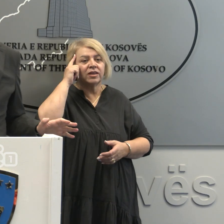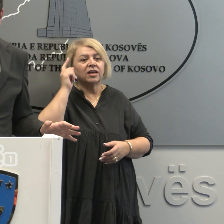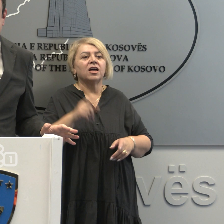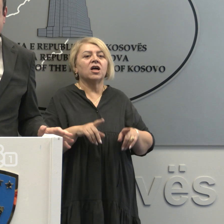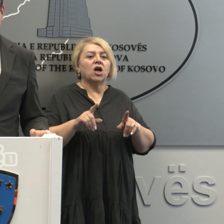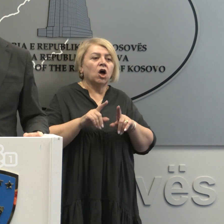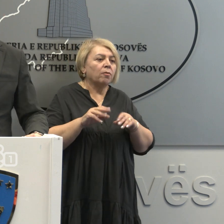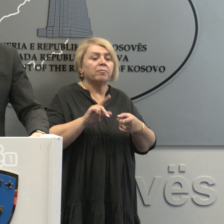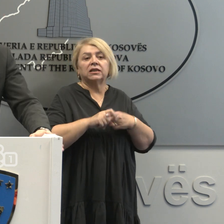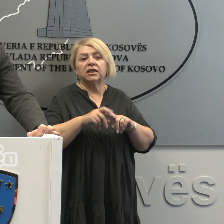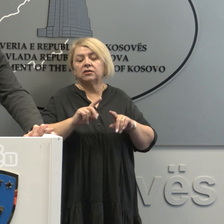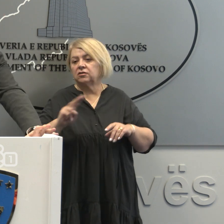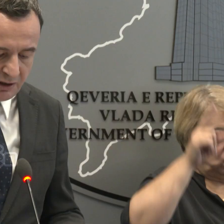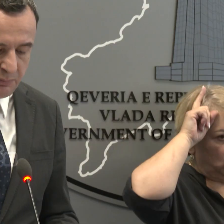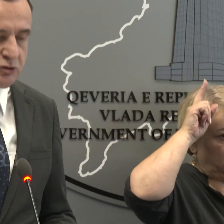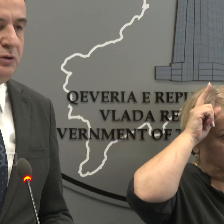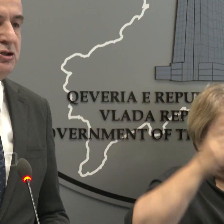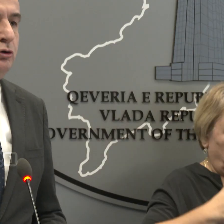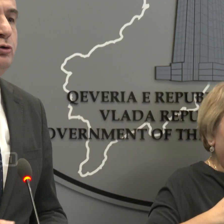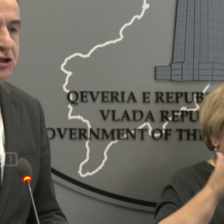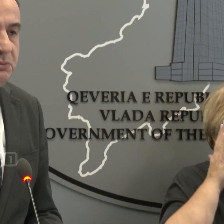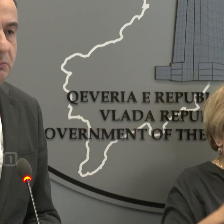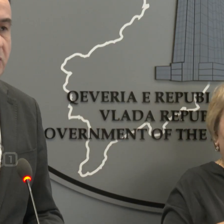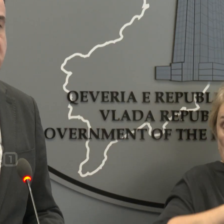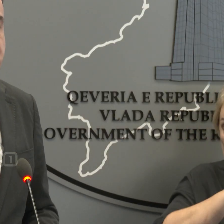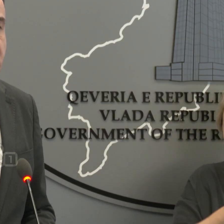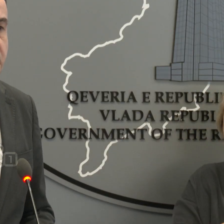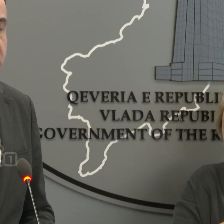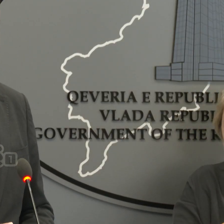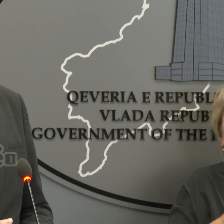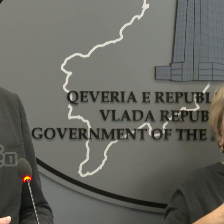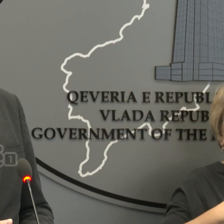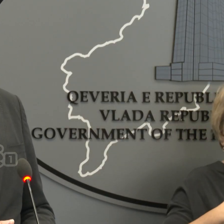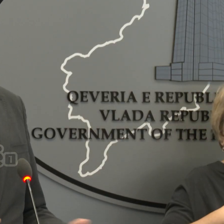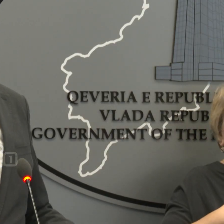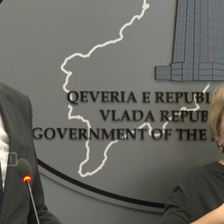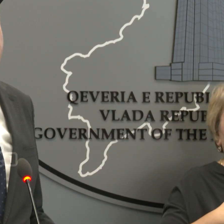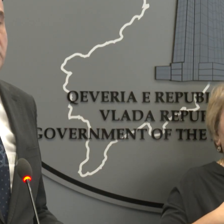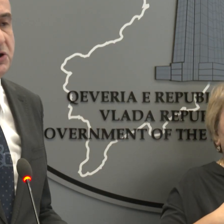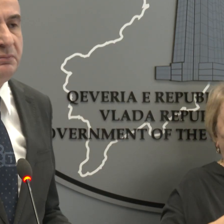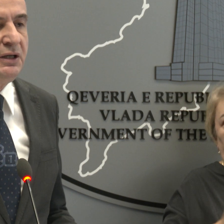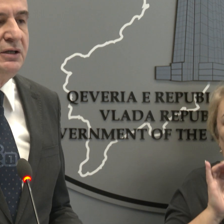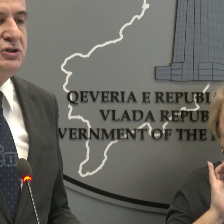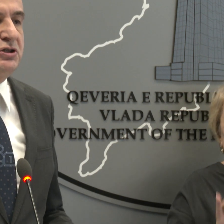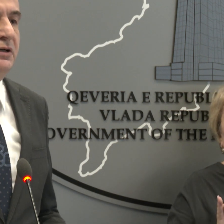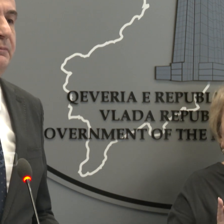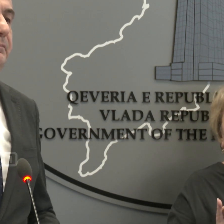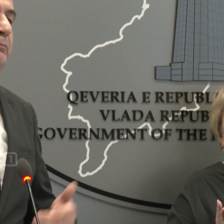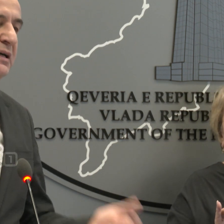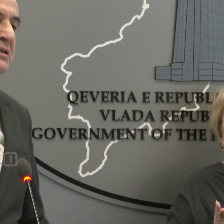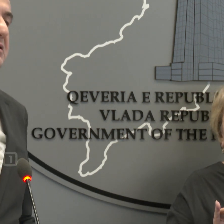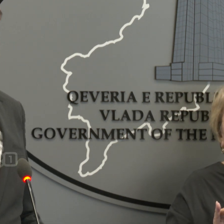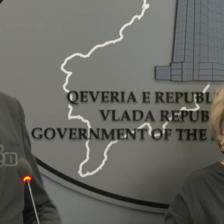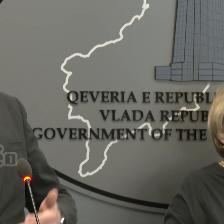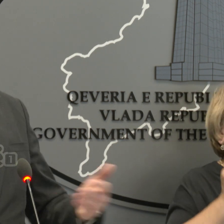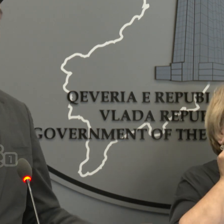për proceset që vijnë ditëve në vijim. Ne besojmë që ndryshimi i masës që e bëjmë është më së mjaftueshëm që